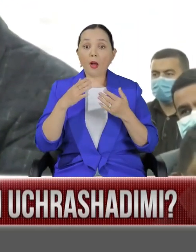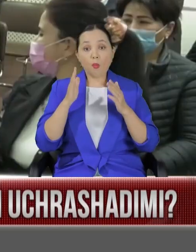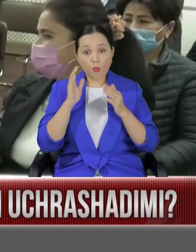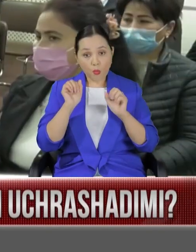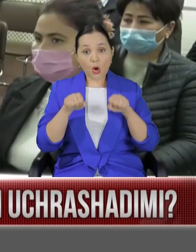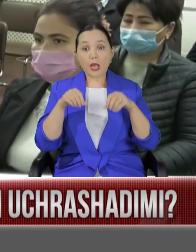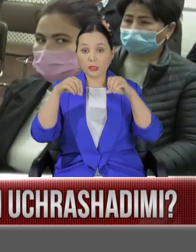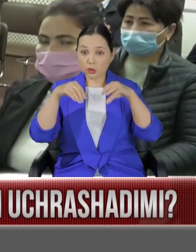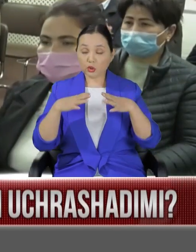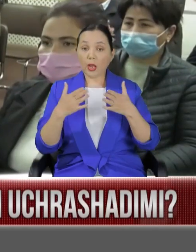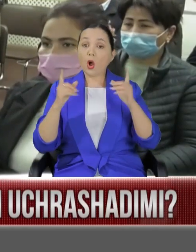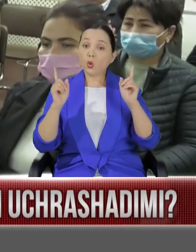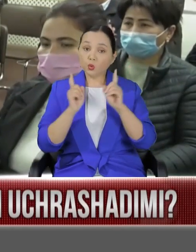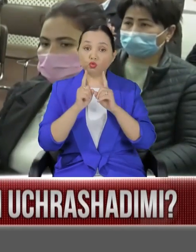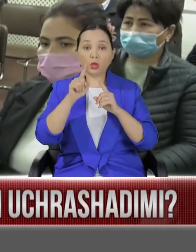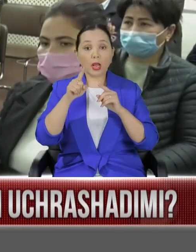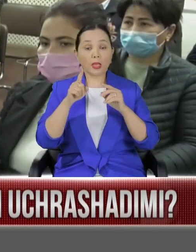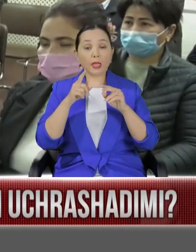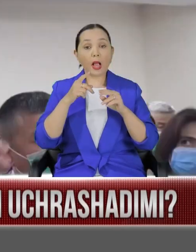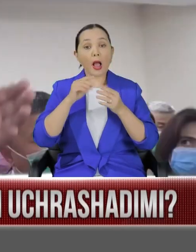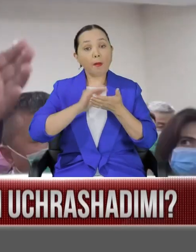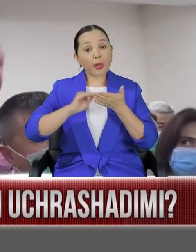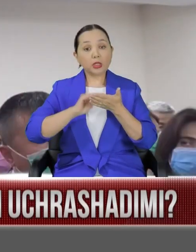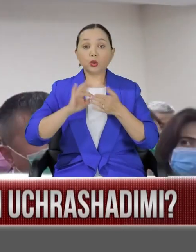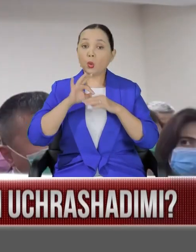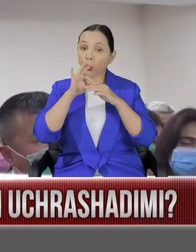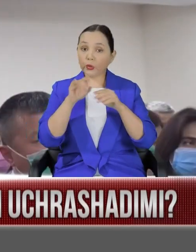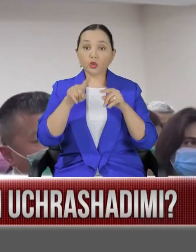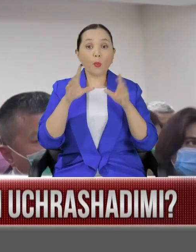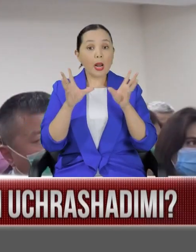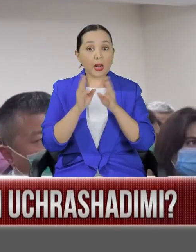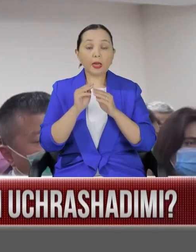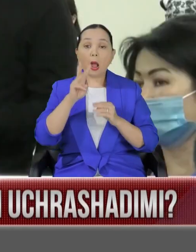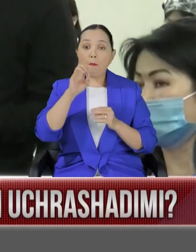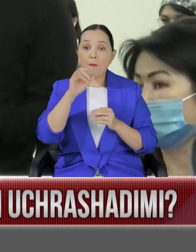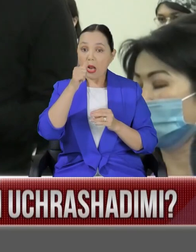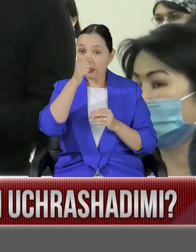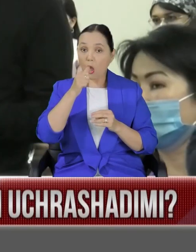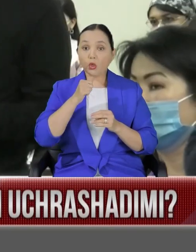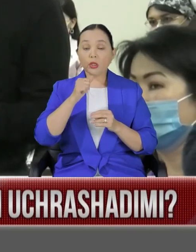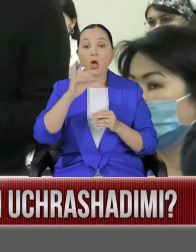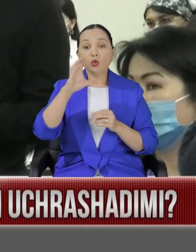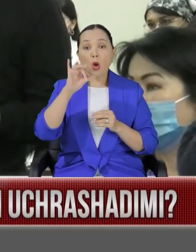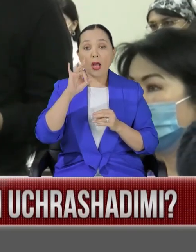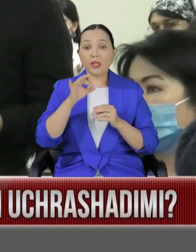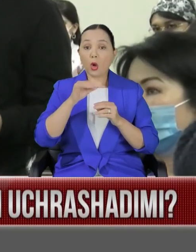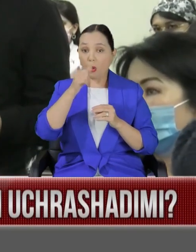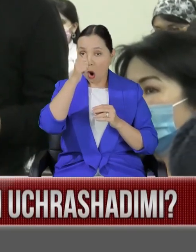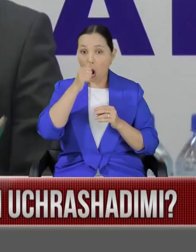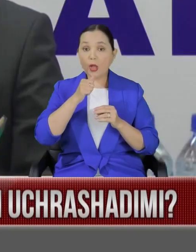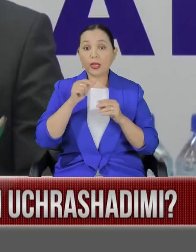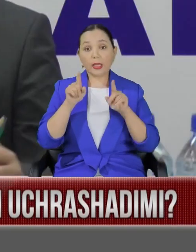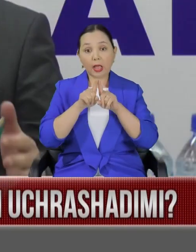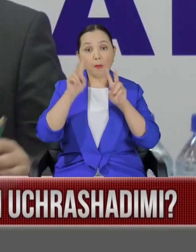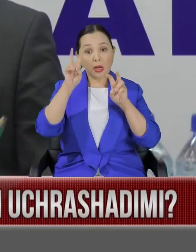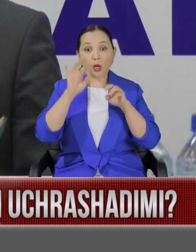bo'ladi-ku. Uchrashuvda voha bo'ylab press tur o'tkazilishi, shu bilan birgalikda mart oyini Surxondaryo viloyati oyligi deb e'lon qilinishi